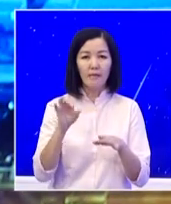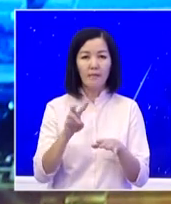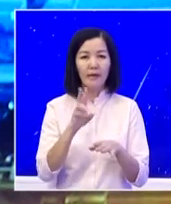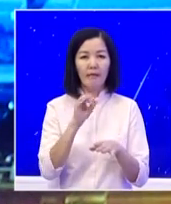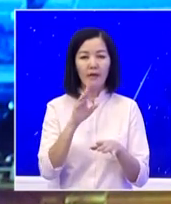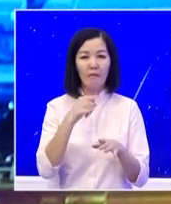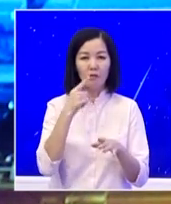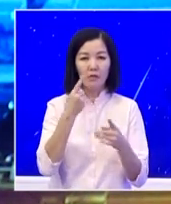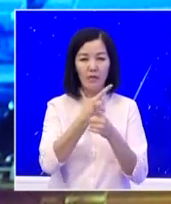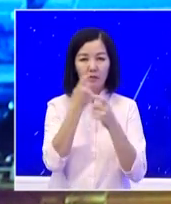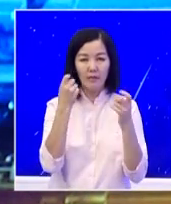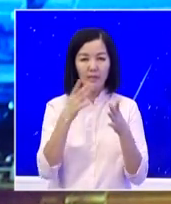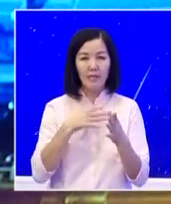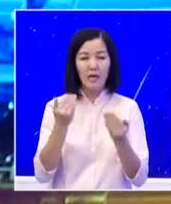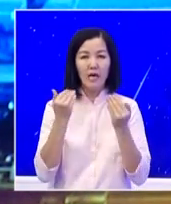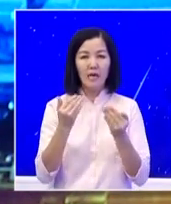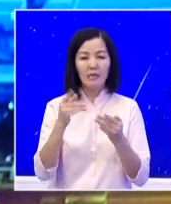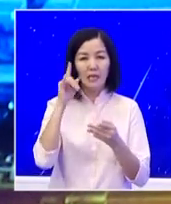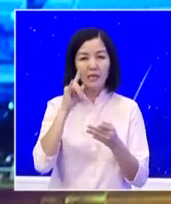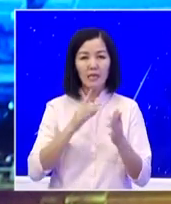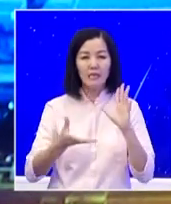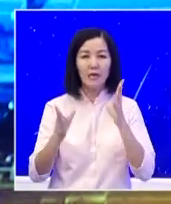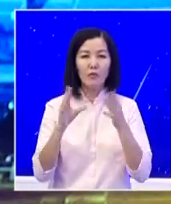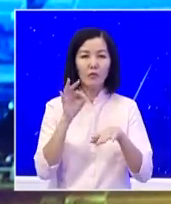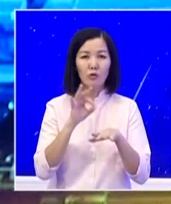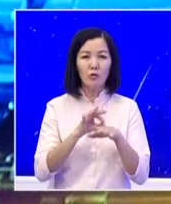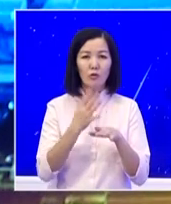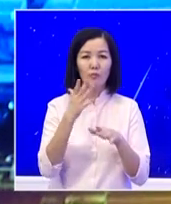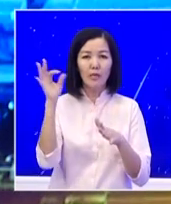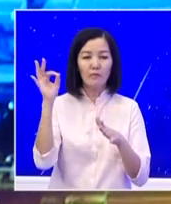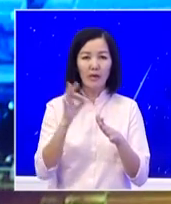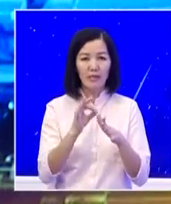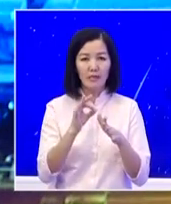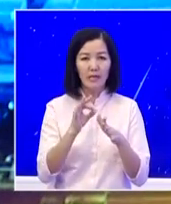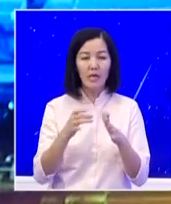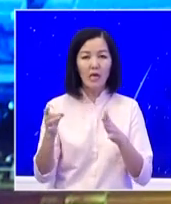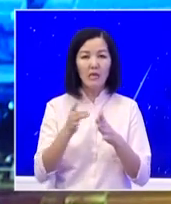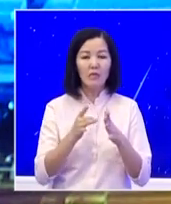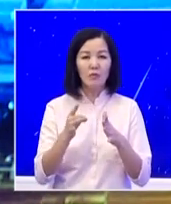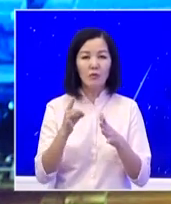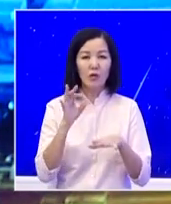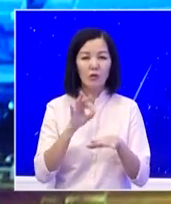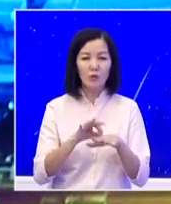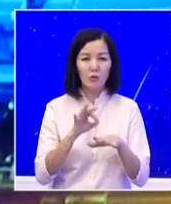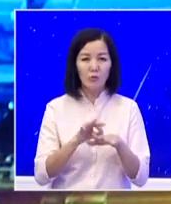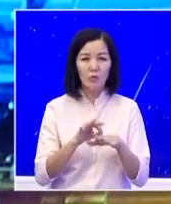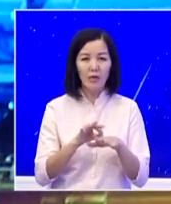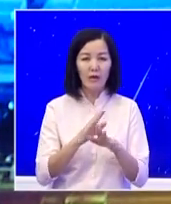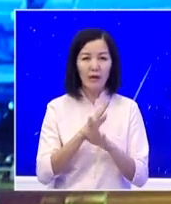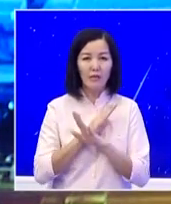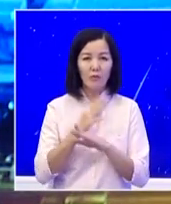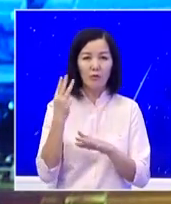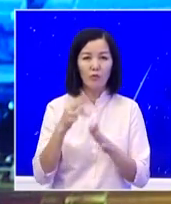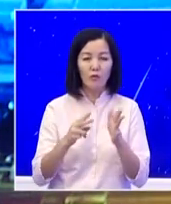Біртанов осылай деп ескертеді. Қазір ел аумағында індет жұқтыру көрсеткіші 5%-ді көрсетіп тұр. Республикада созылмалы аурудан қайтыс